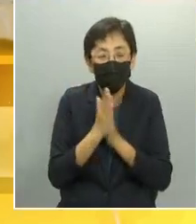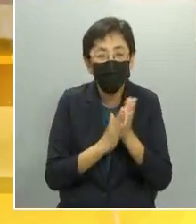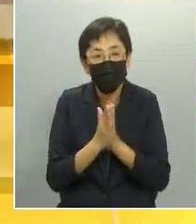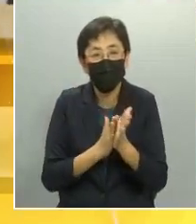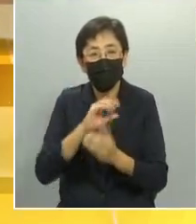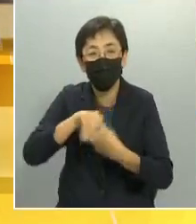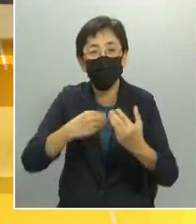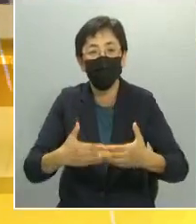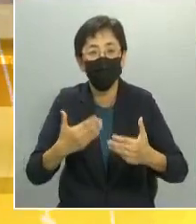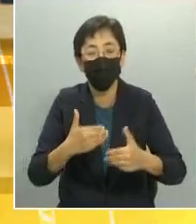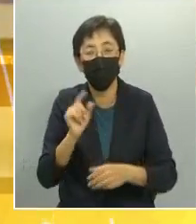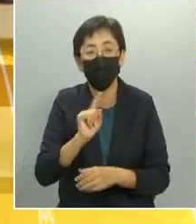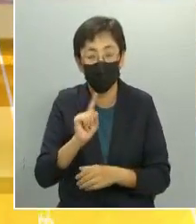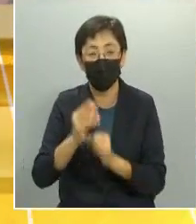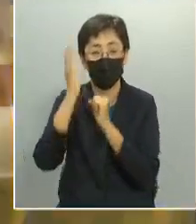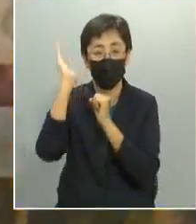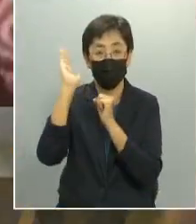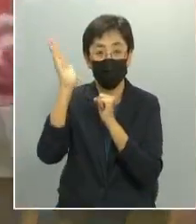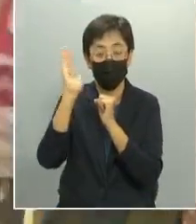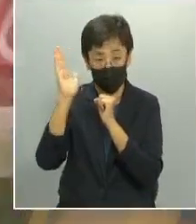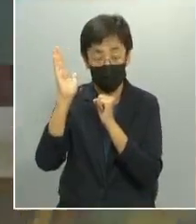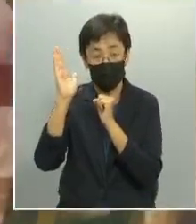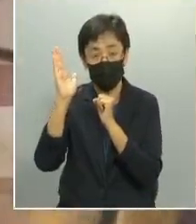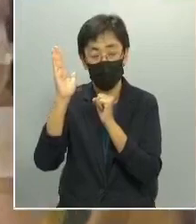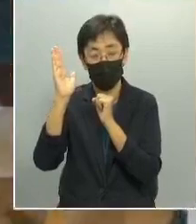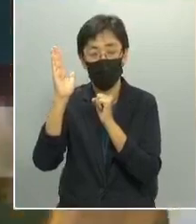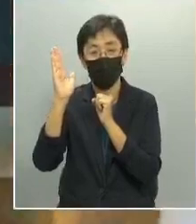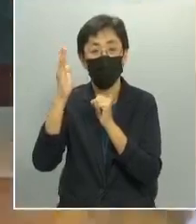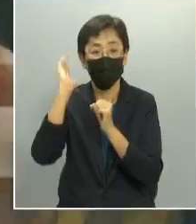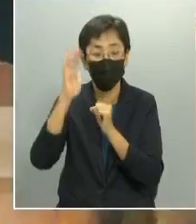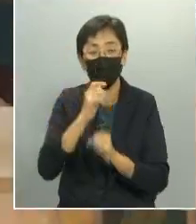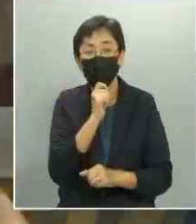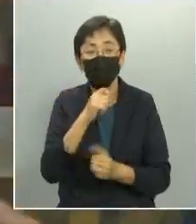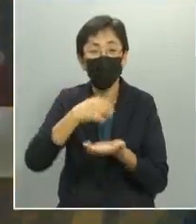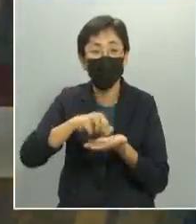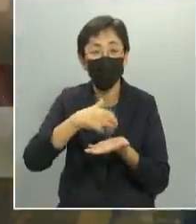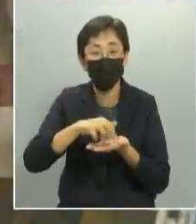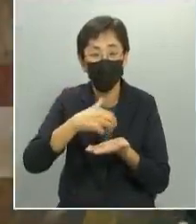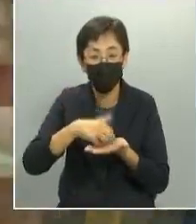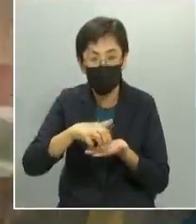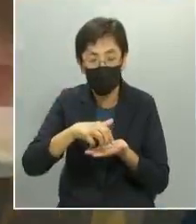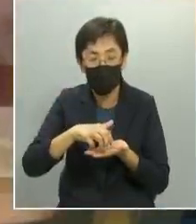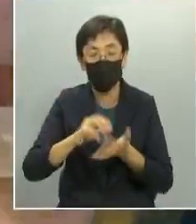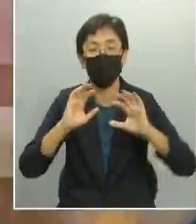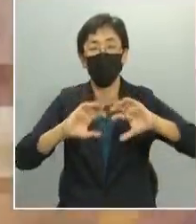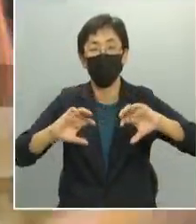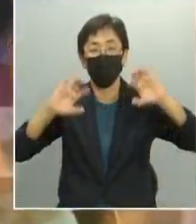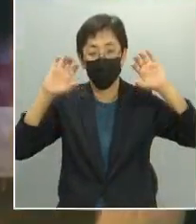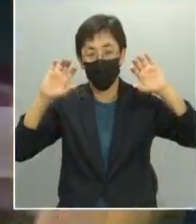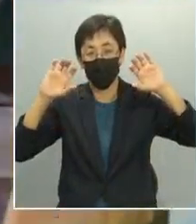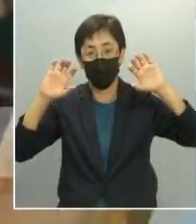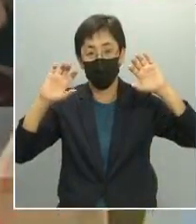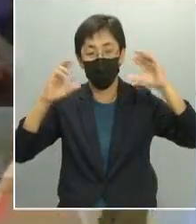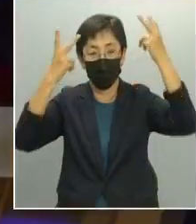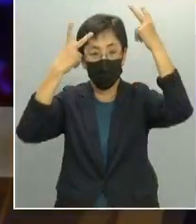ที่ผมบอกก็เพราะว่าคุณธนกรบำรุงชนะเมื่อสักครู่ที่ผ่านมาแถลงนะครับว่ารัฐบาลภายใต้การนำของน